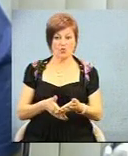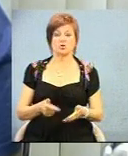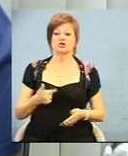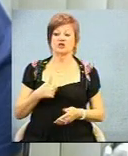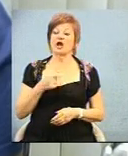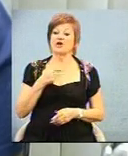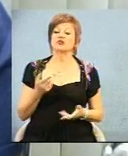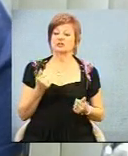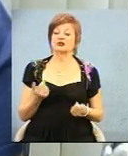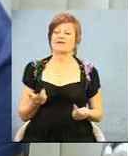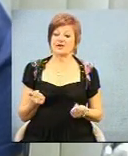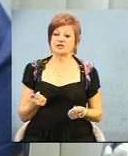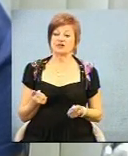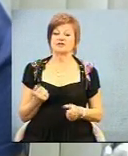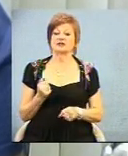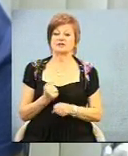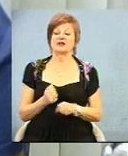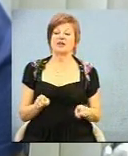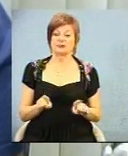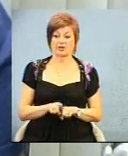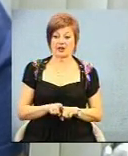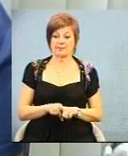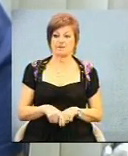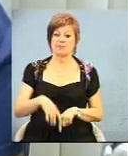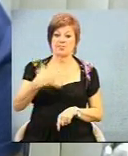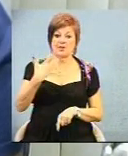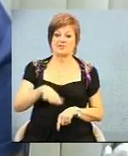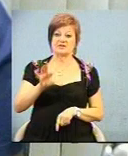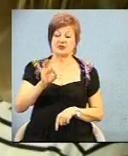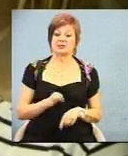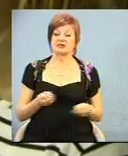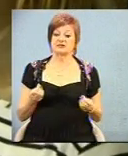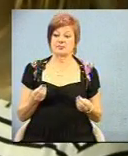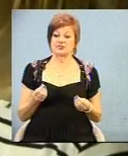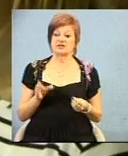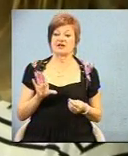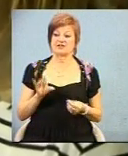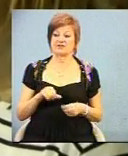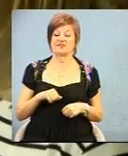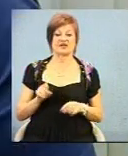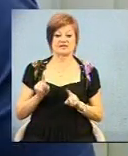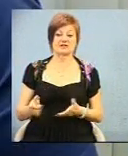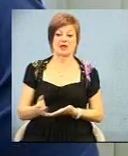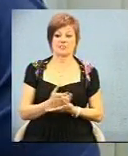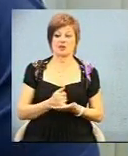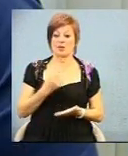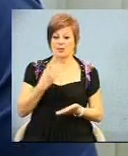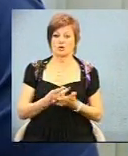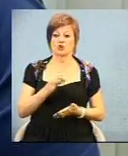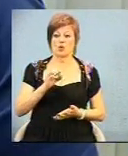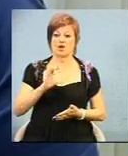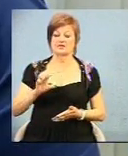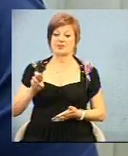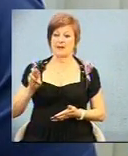їм кажу так, а давайте так поступимо таким. 50% грошей ви збираєте самі. Покажіть, що ОСББ